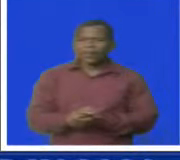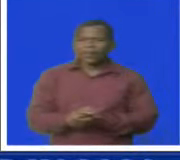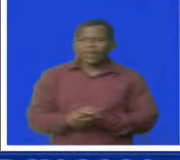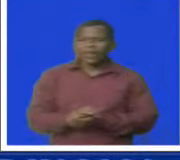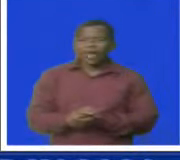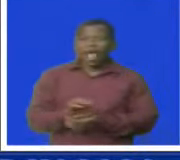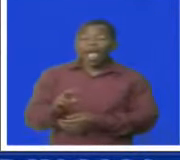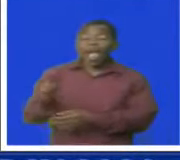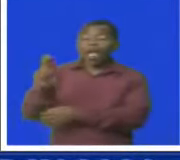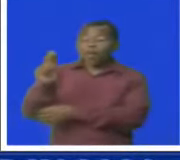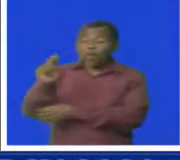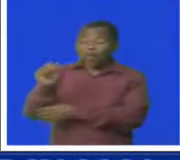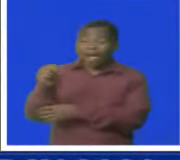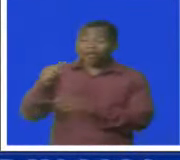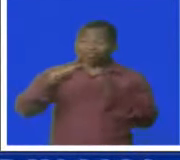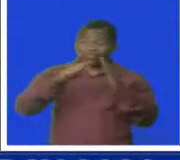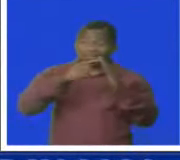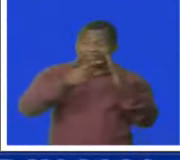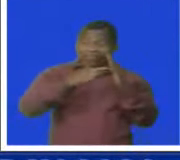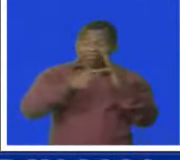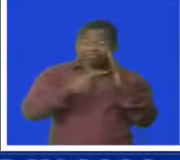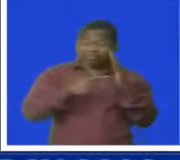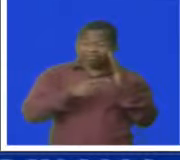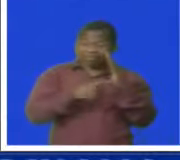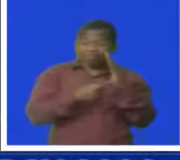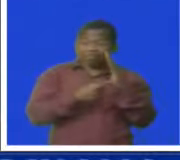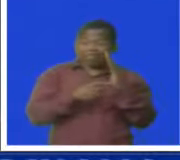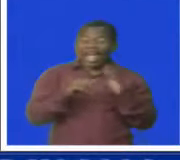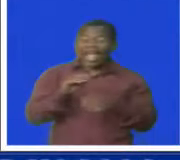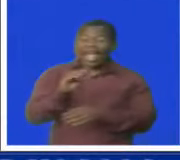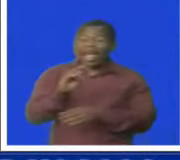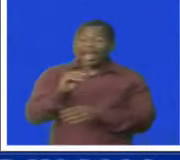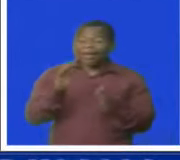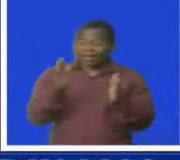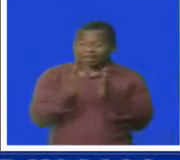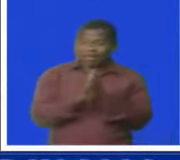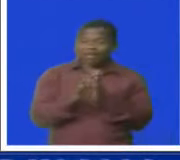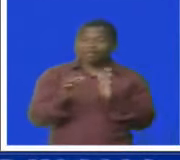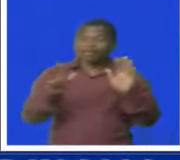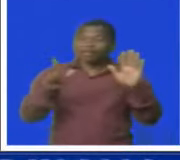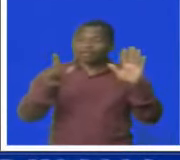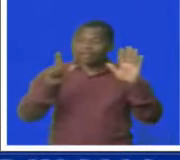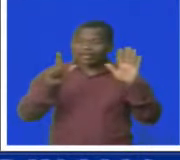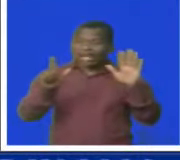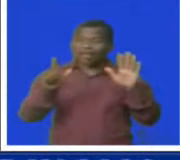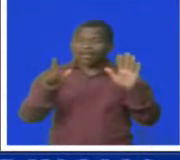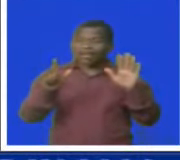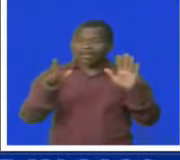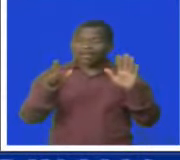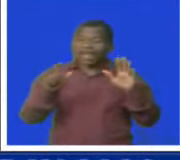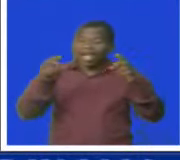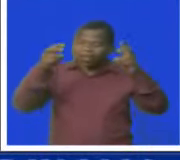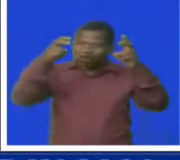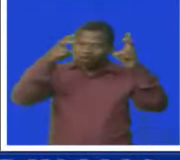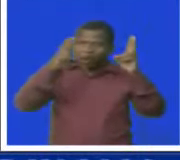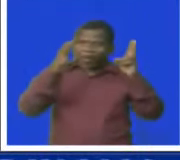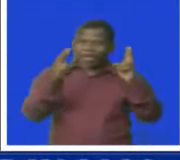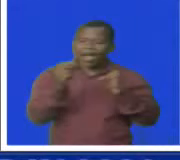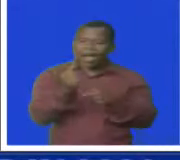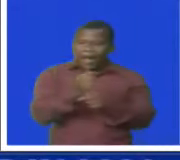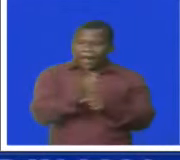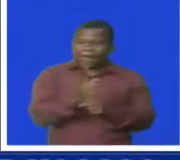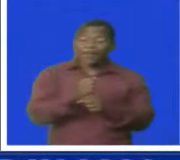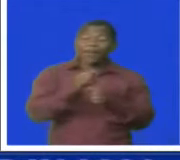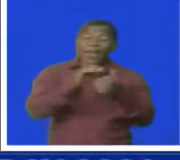yentuthuko yemhlaba lekhonsako lekhuluma ngendzaba yekubambisana. Uthi imindeni